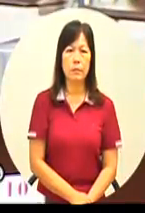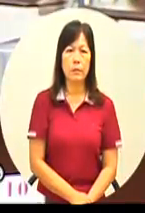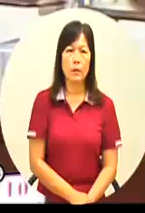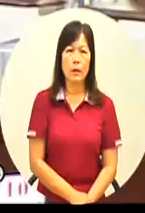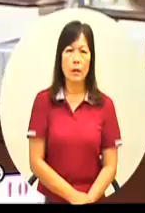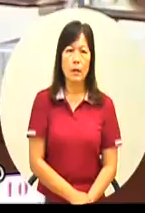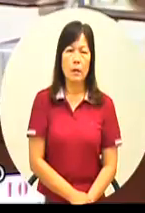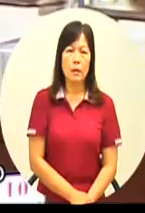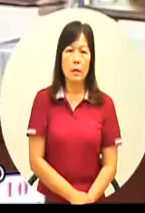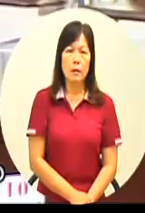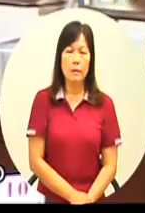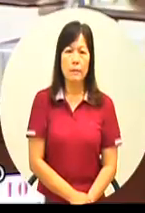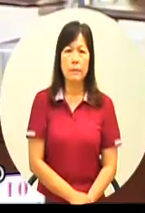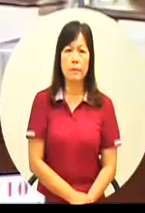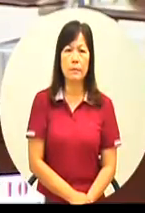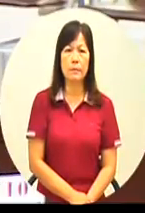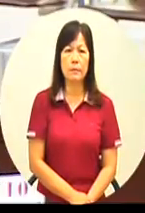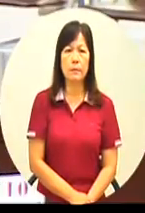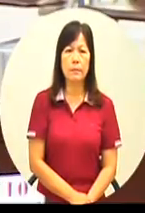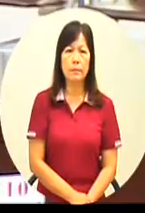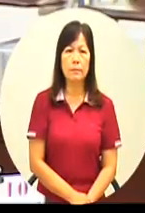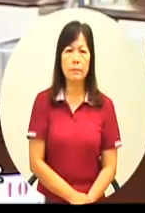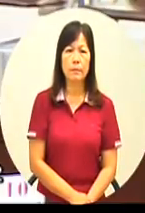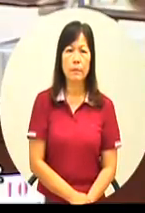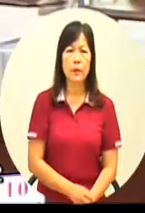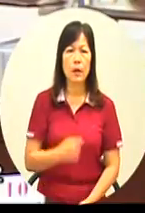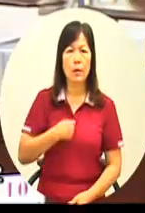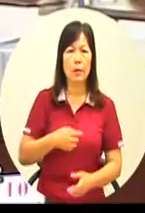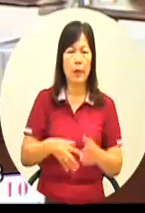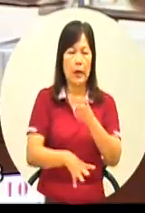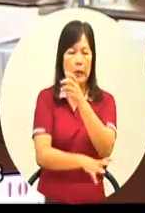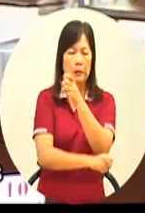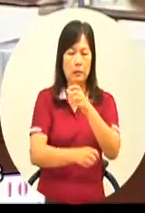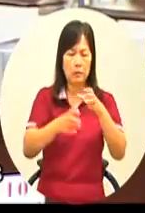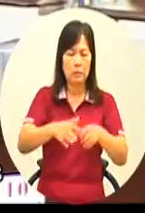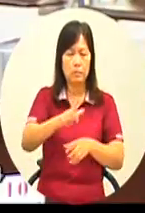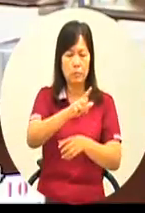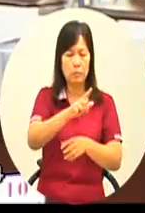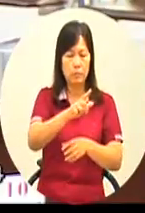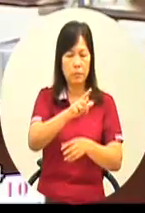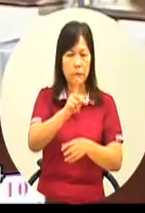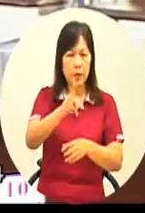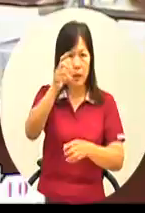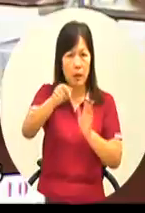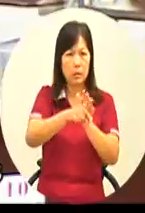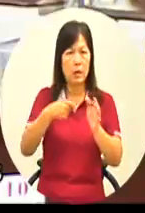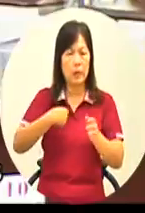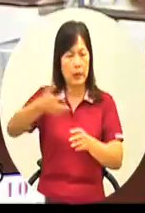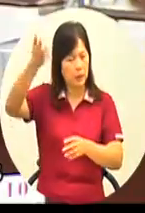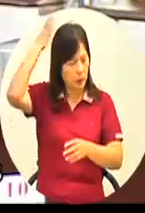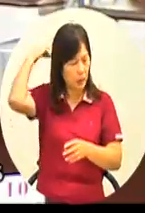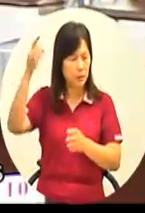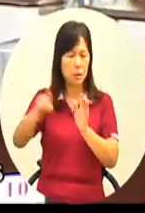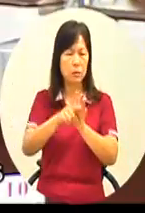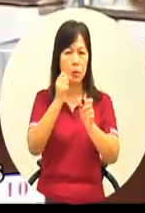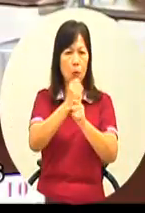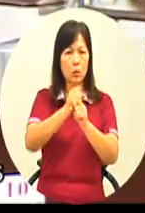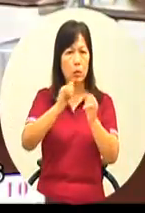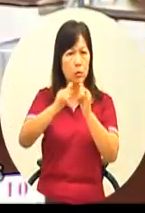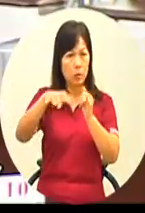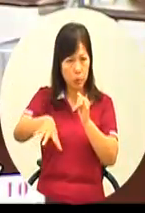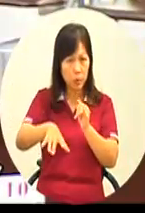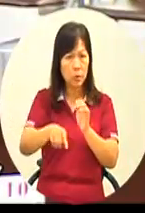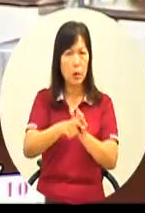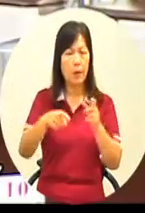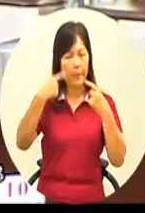那边建局吼，那你基层建设科科长啊，局长外公吼，你较早小局过来嘛，我定迄阵定，等你